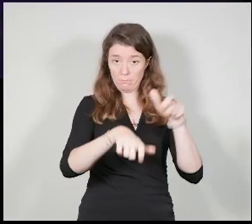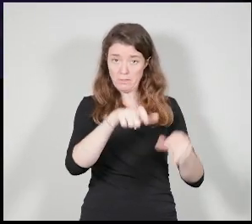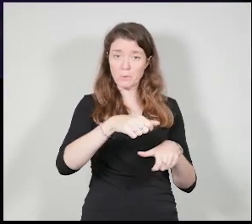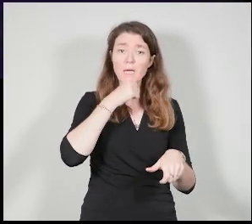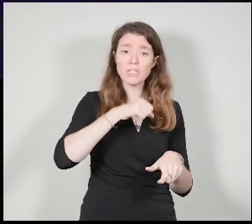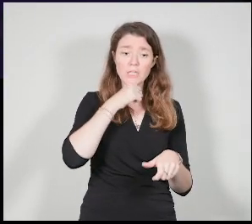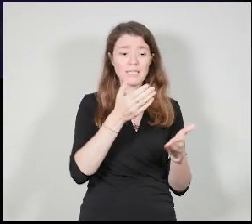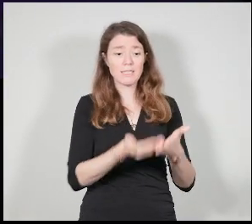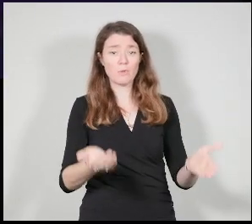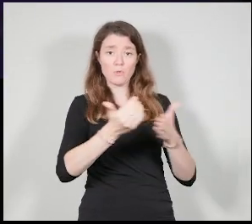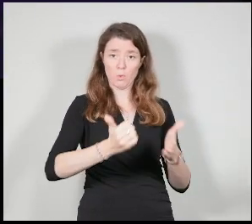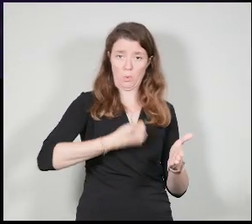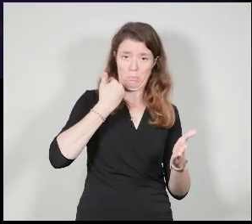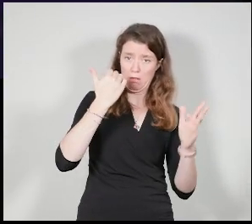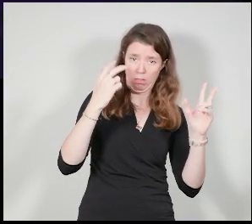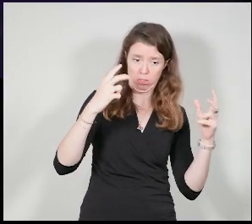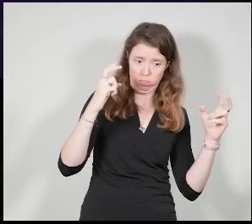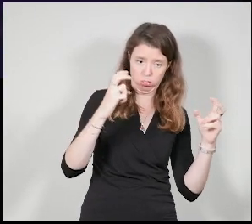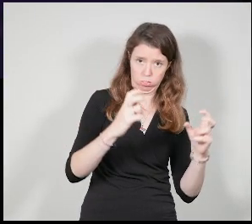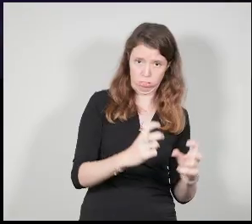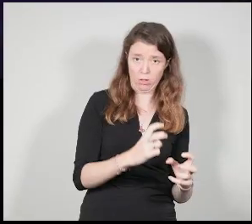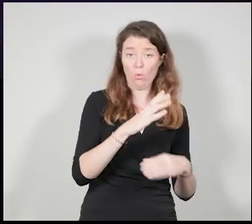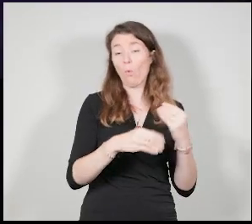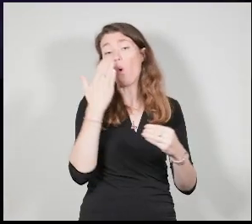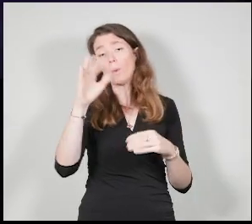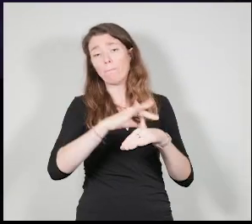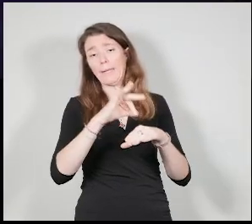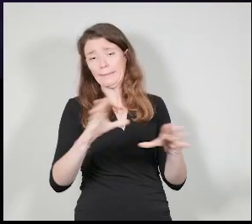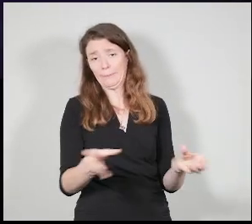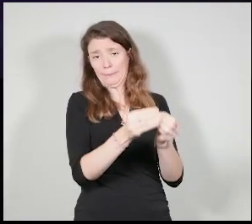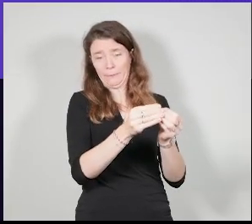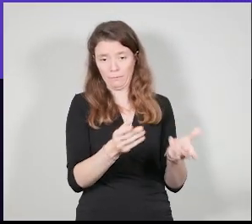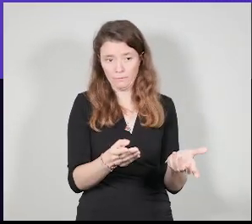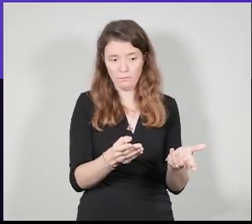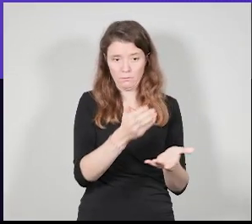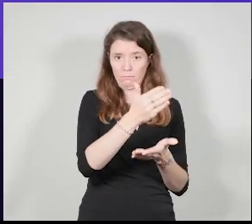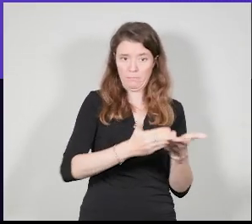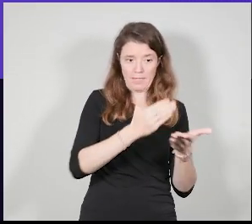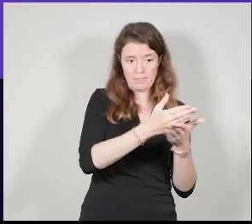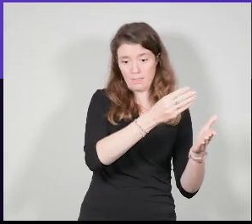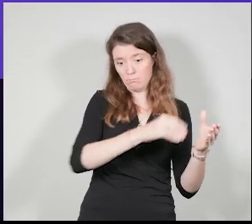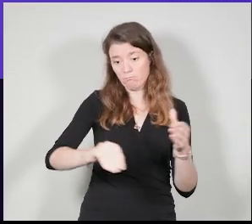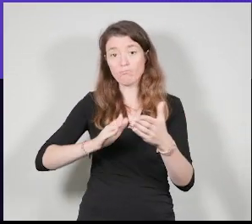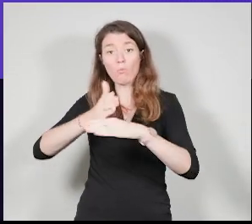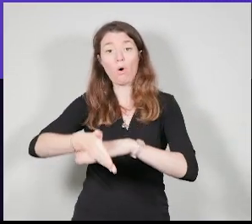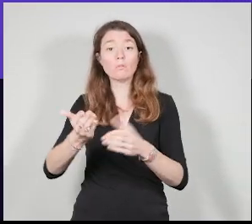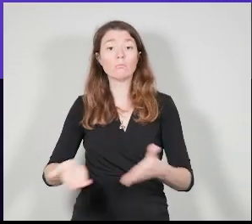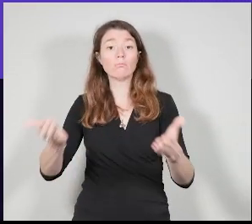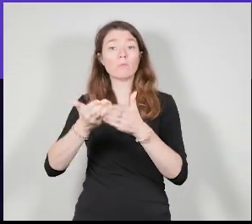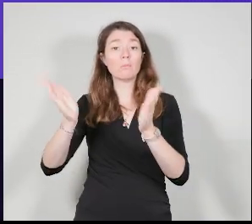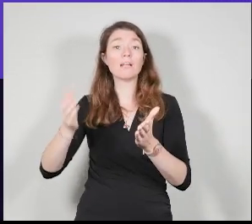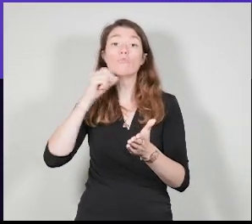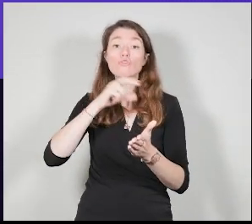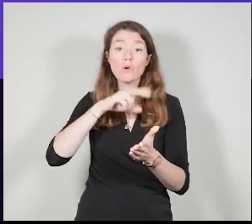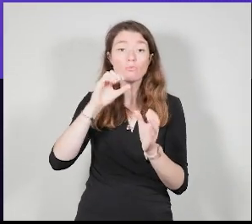âgées en situation de perte d'autonomie, éventuellement d'autres comorbidités, dont une partie se retrouve aux urgences et peut-être même ensuite